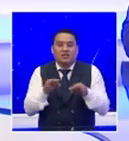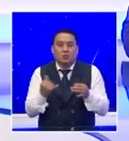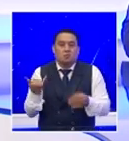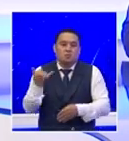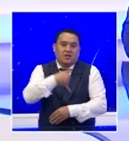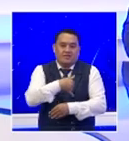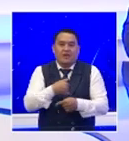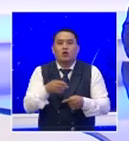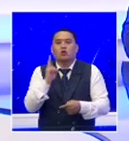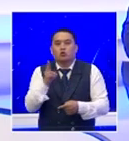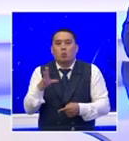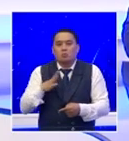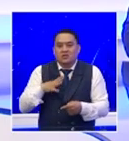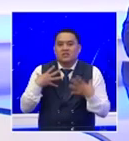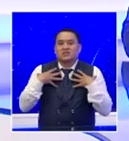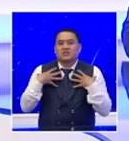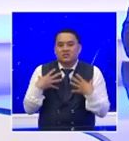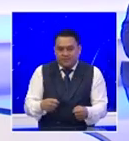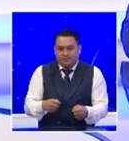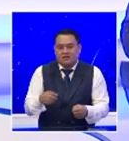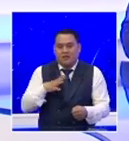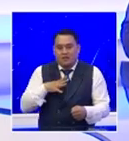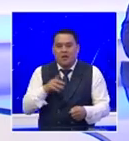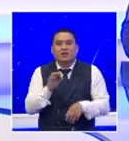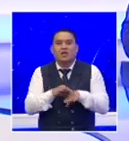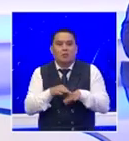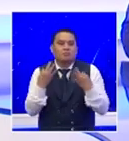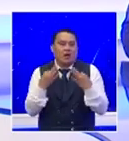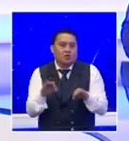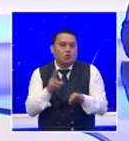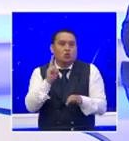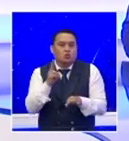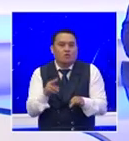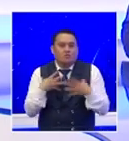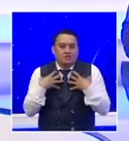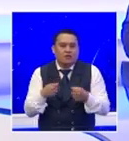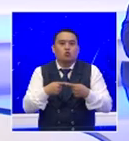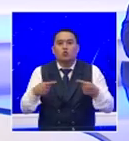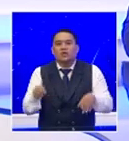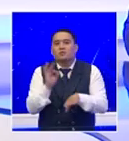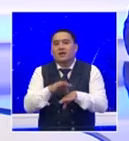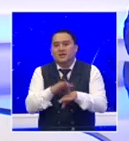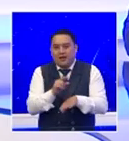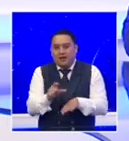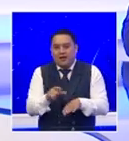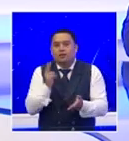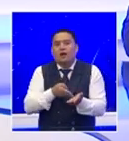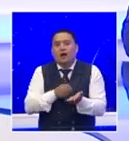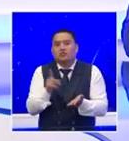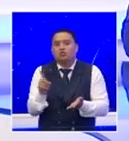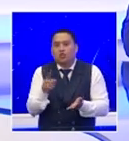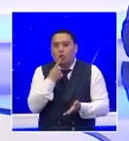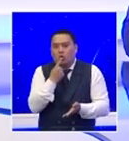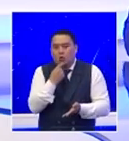плазмы от тех, кто уже справился с COVID-19. Это позволит ускорить выздоровление других инфицированных. Доказано, что